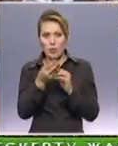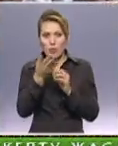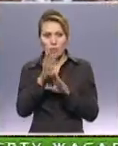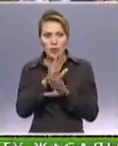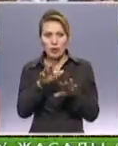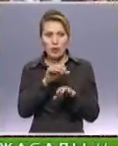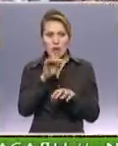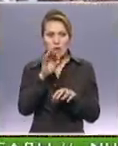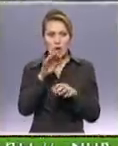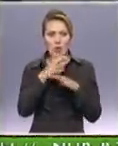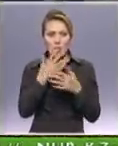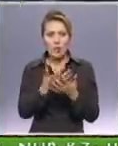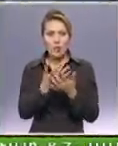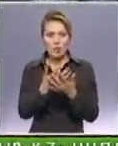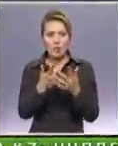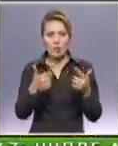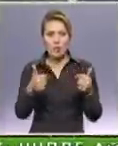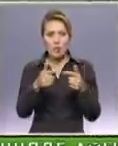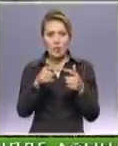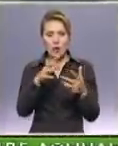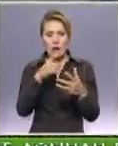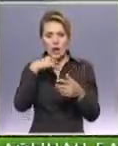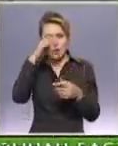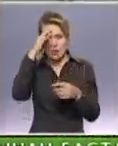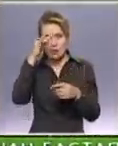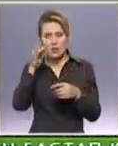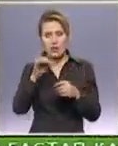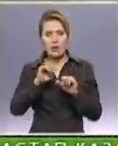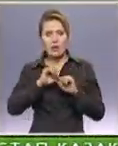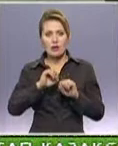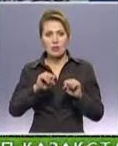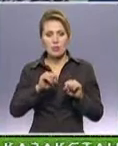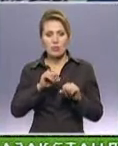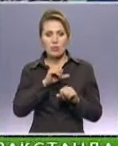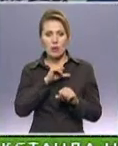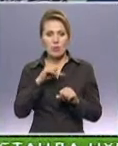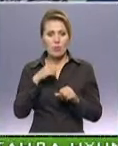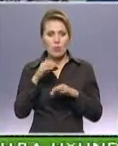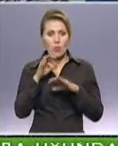Ер Жәнібек қоғамдық қорының ұйытқы болуымен қазақтың жігіттері өткізді.